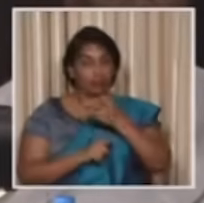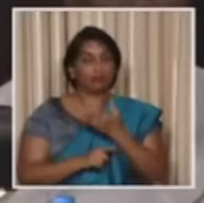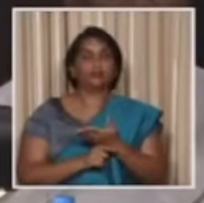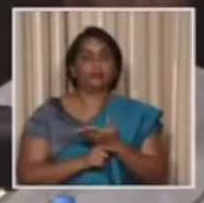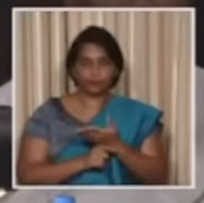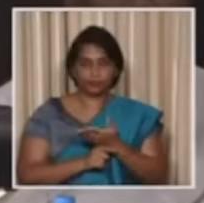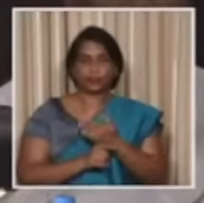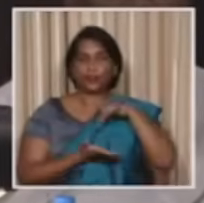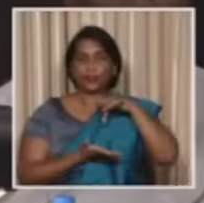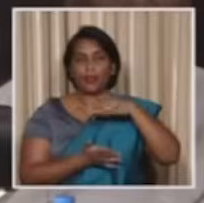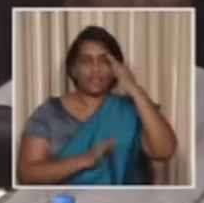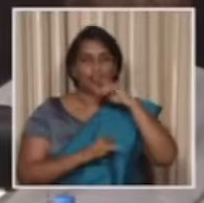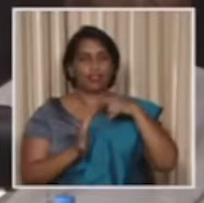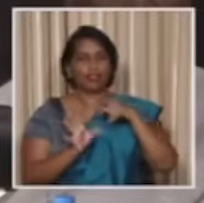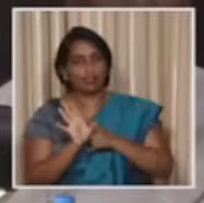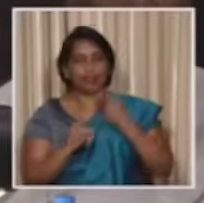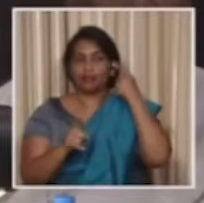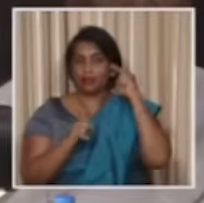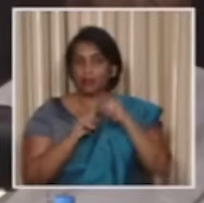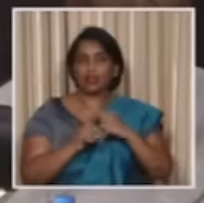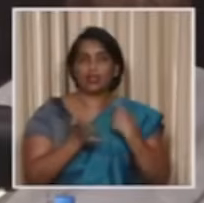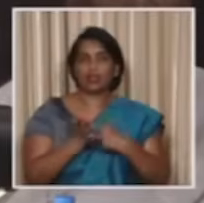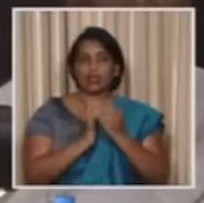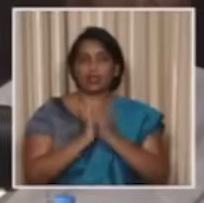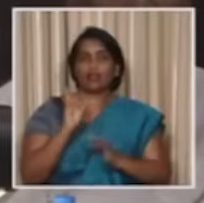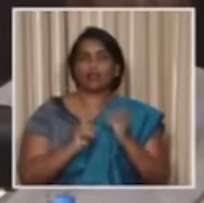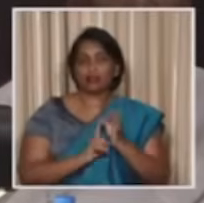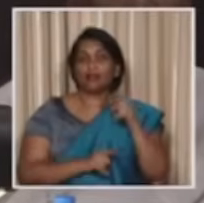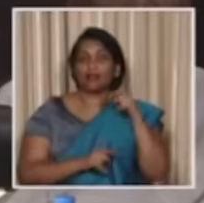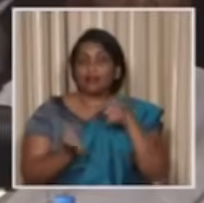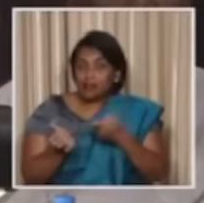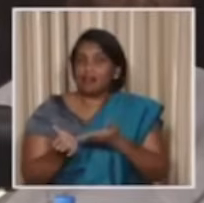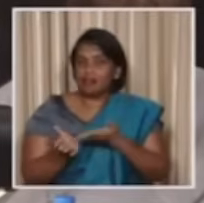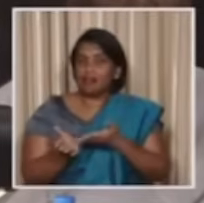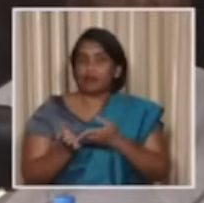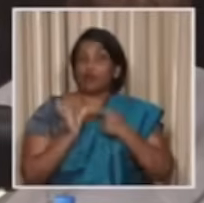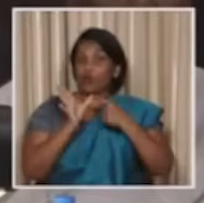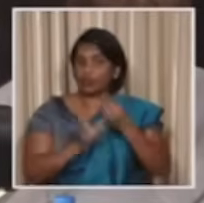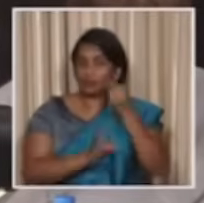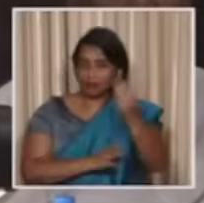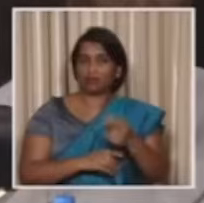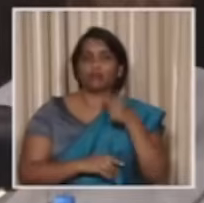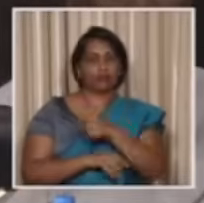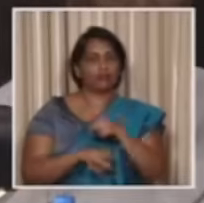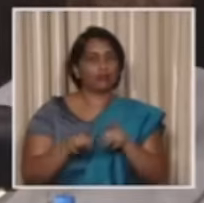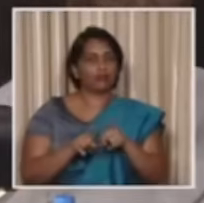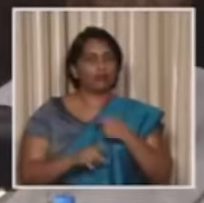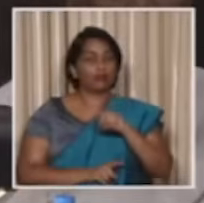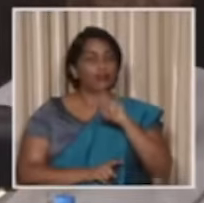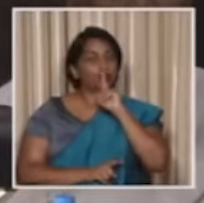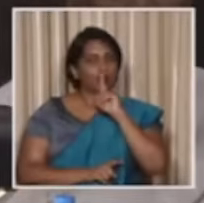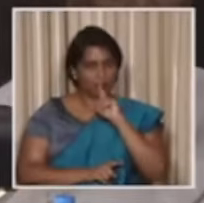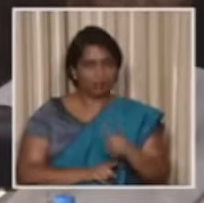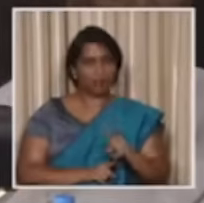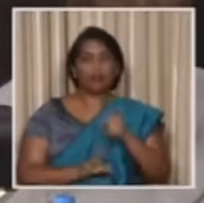මේ මදපන්තිය ගැන කතා කරනවා නම් රංජිත් සීමල පිටියේ මහත්තුමා මේවට තමයි ඔබතුමාලා උත්තර දෙන්න ඕනේ. ඒ නිසා මම ඔවුන්ට